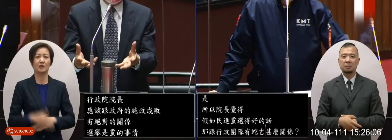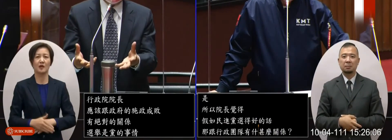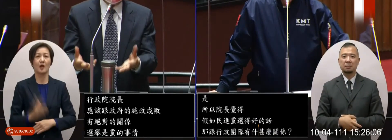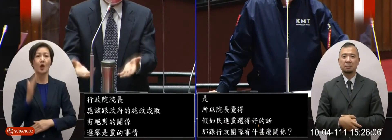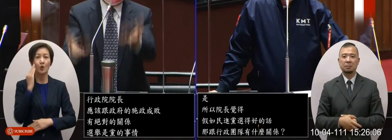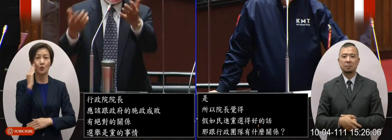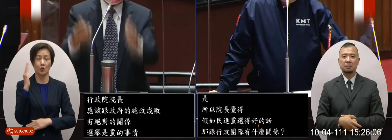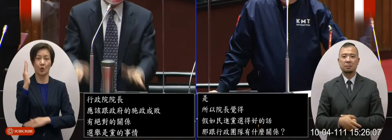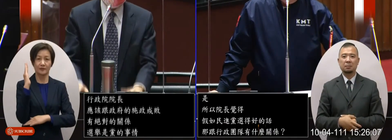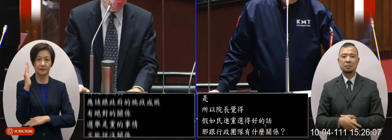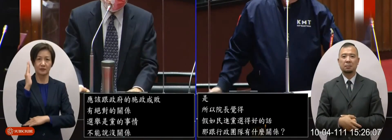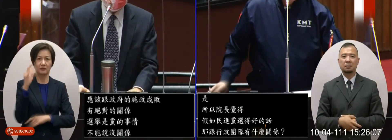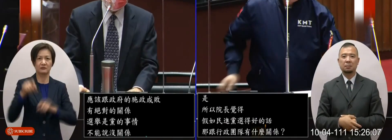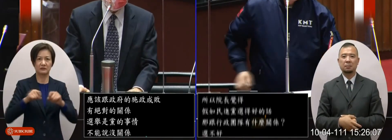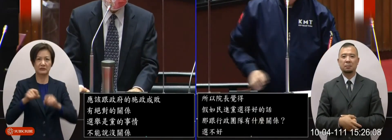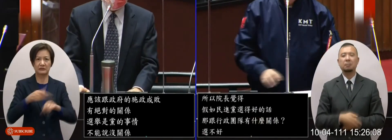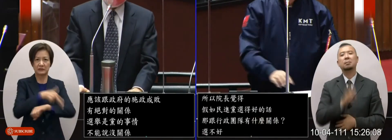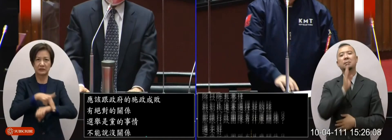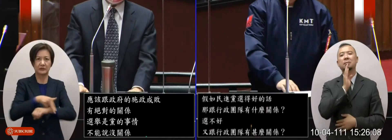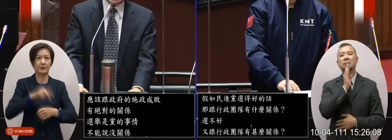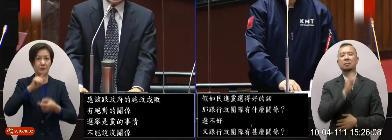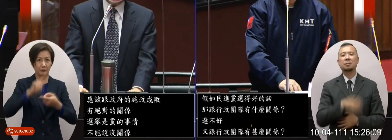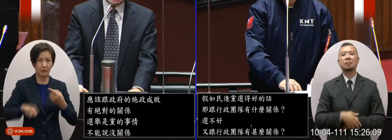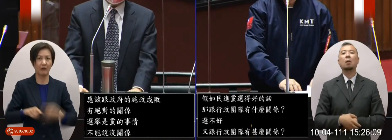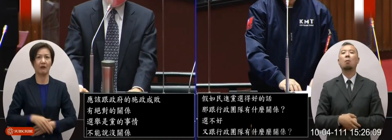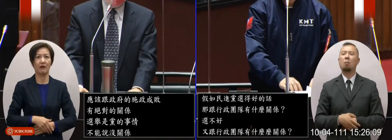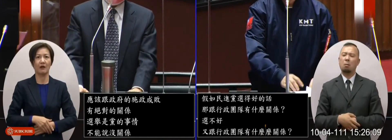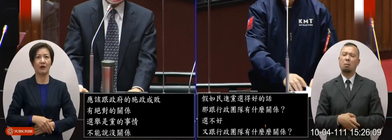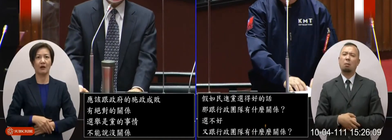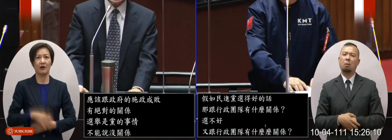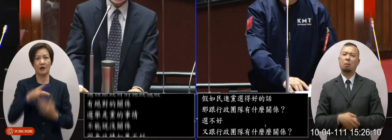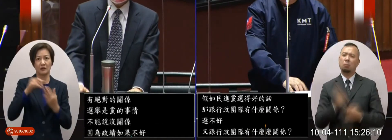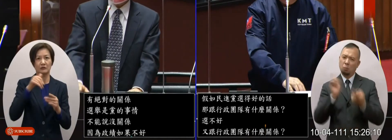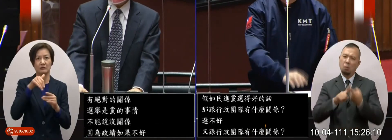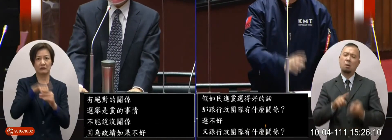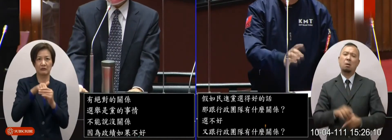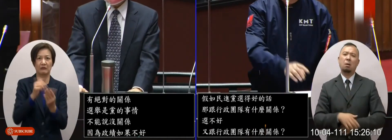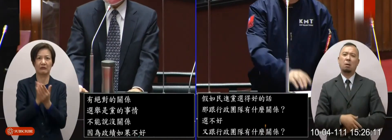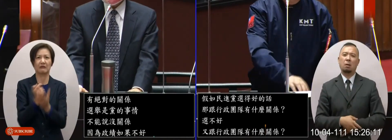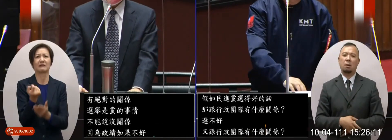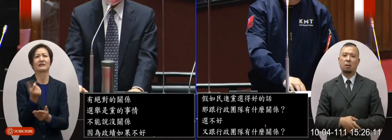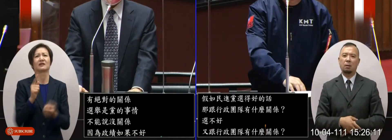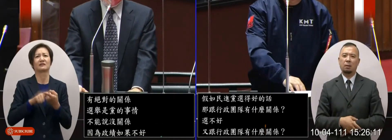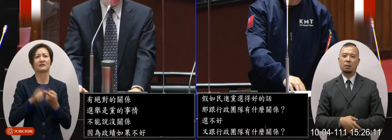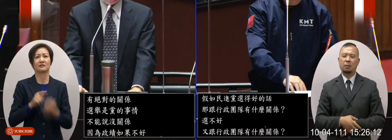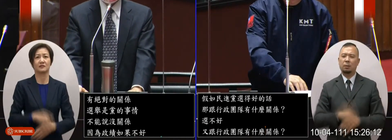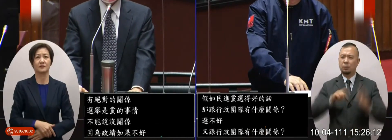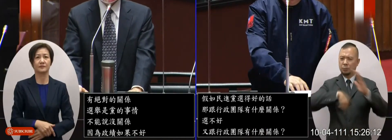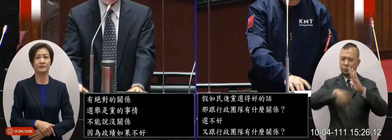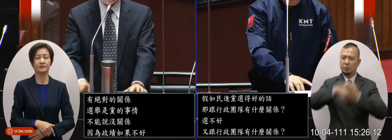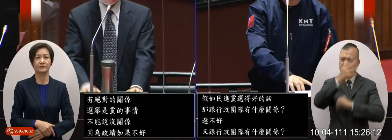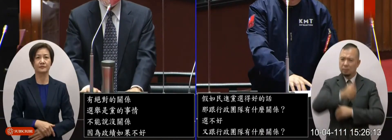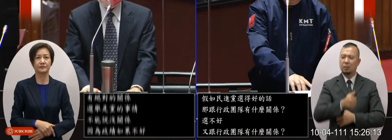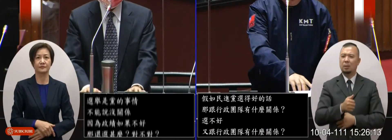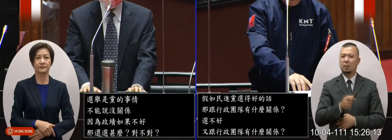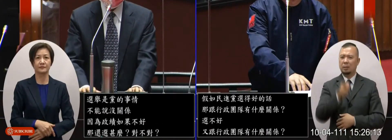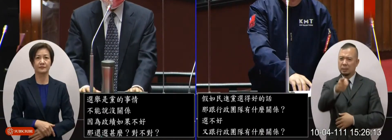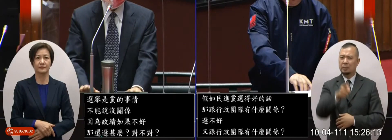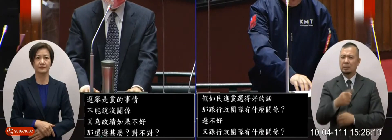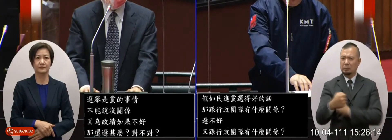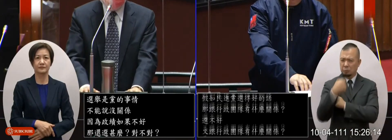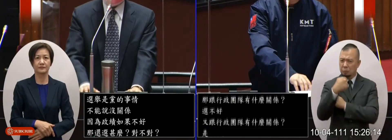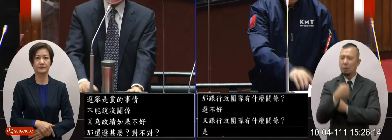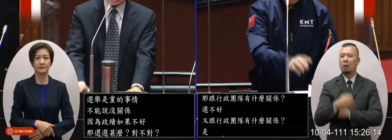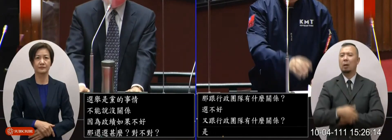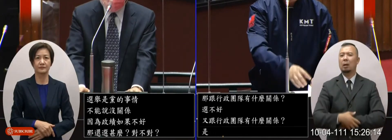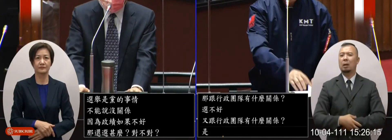不好，那还选什么？对不对？ 所以啦， 是的。 所以院长，所以这个哈，你真的要加油啦。